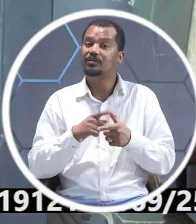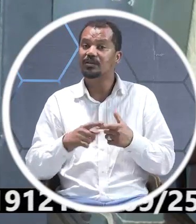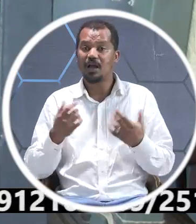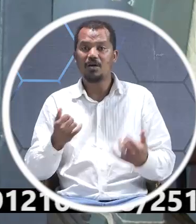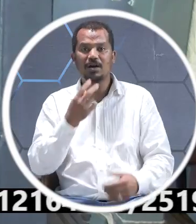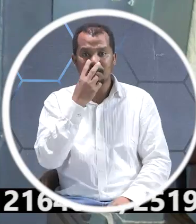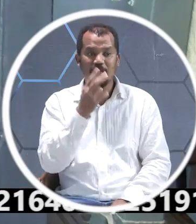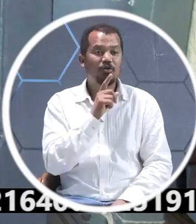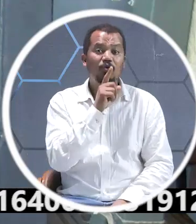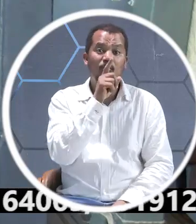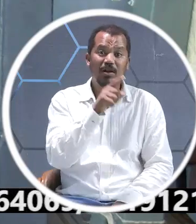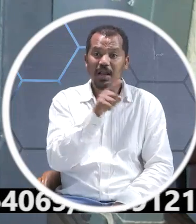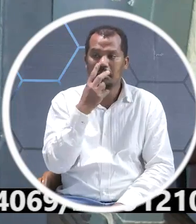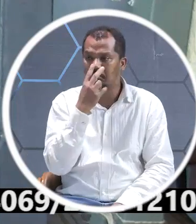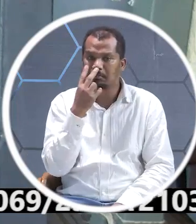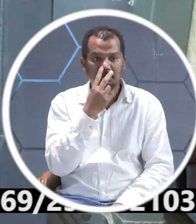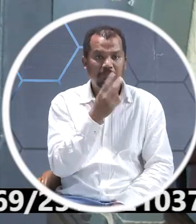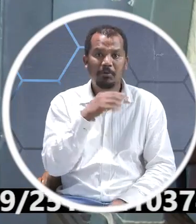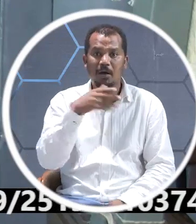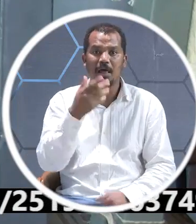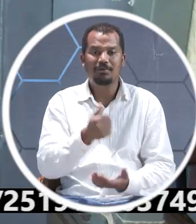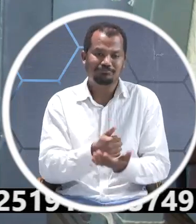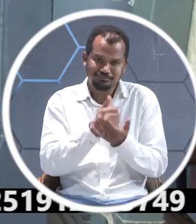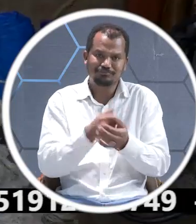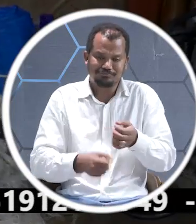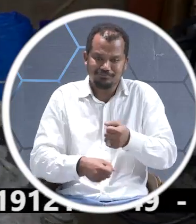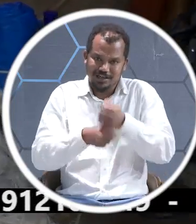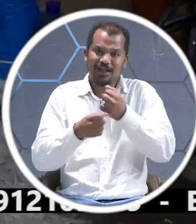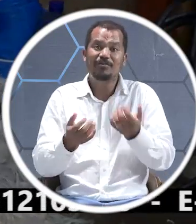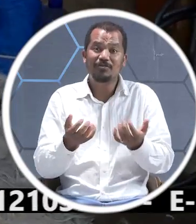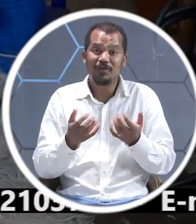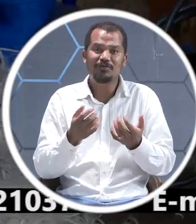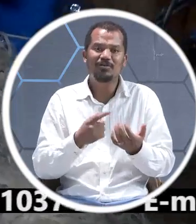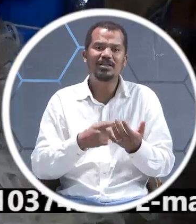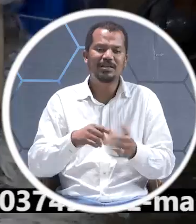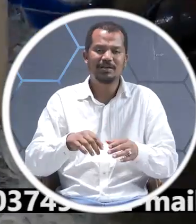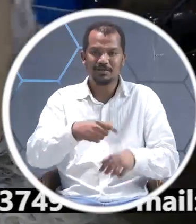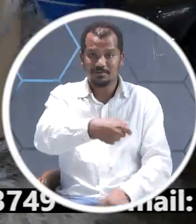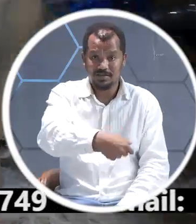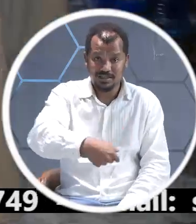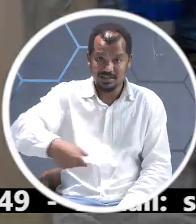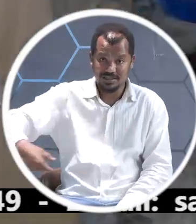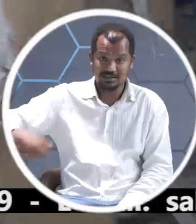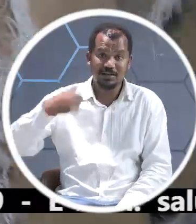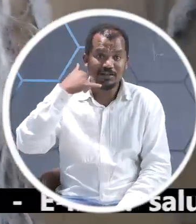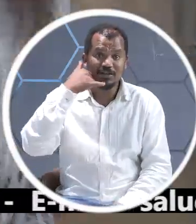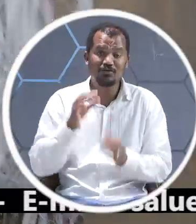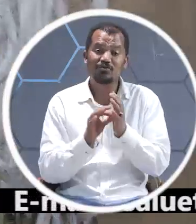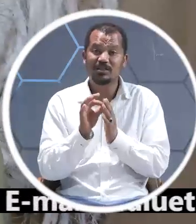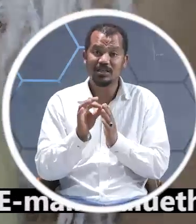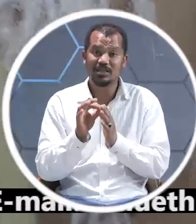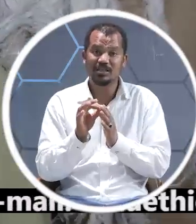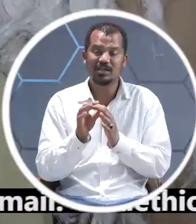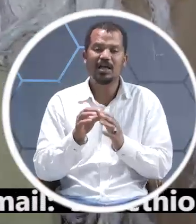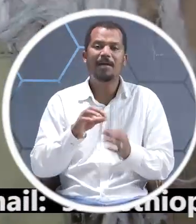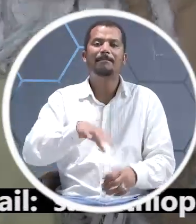እንግዲህ የምታዩትን እውነት ካያችሁ በኋላ ማገዝ መደገፍ የምትፈልጉ ከዚህ በስር በኩል በሚሄደው የስልክ